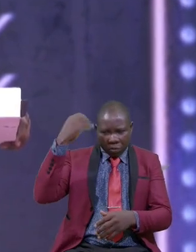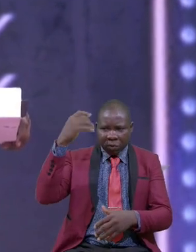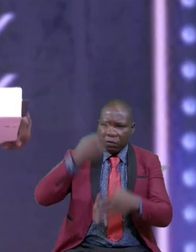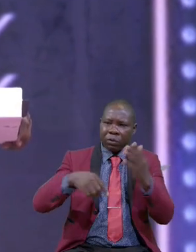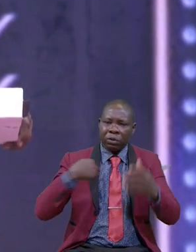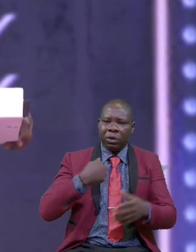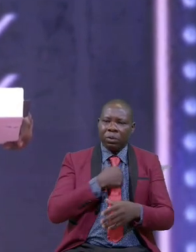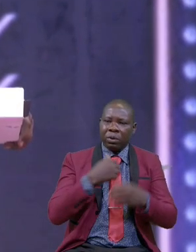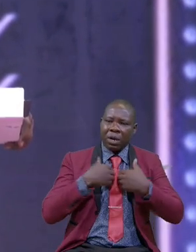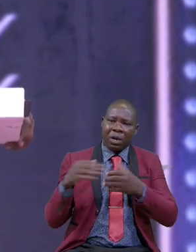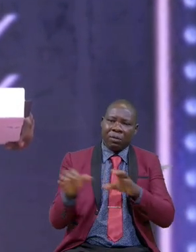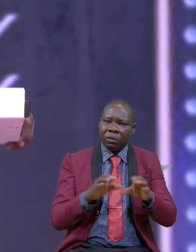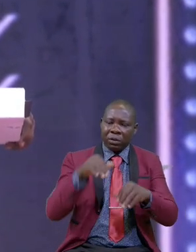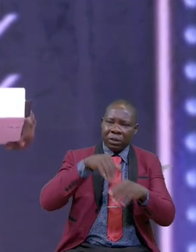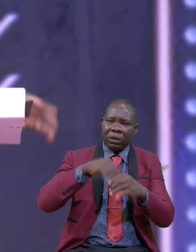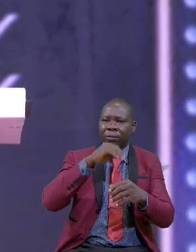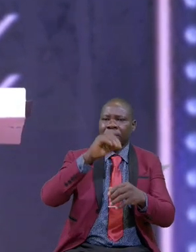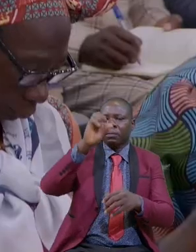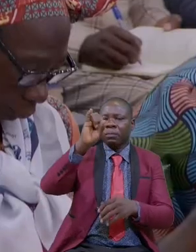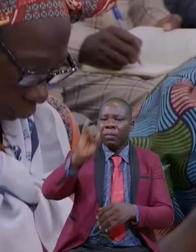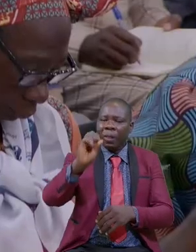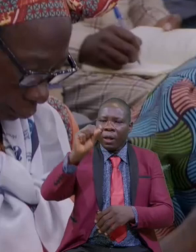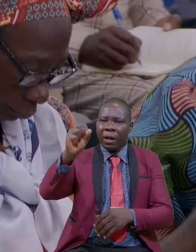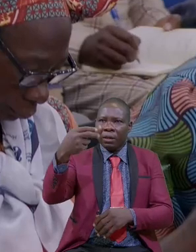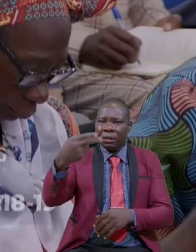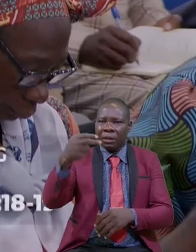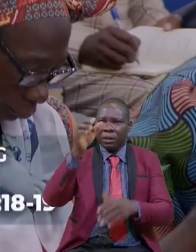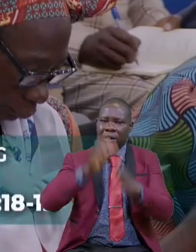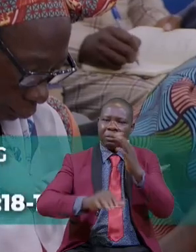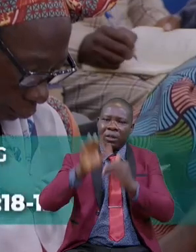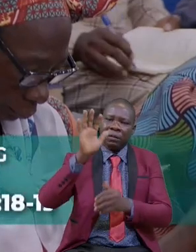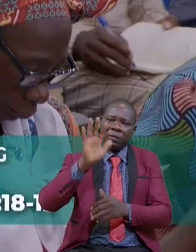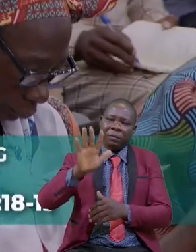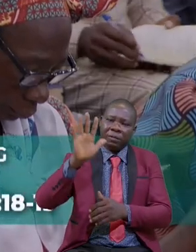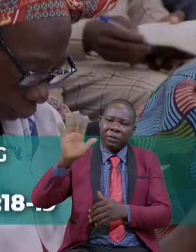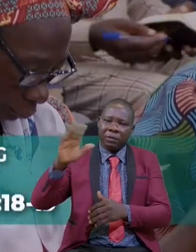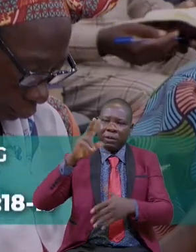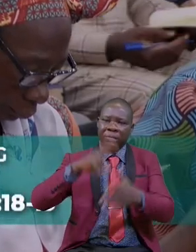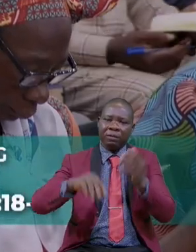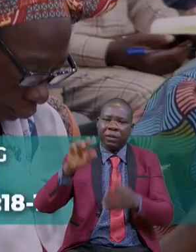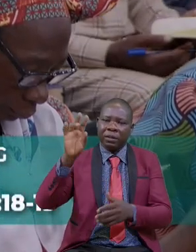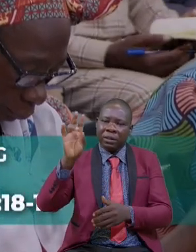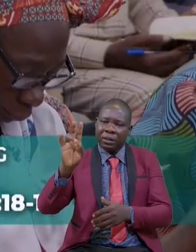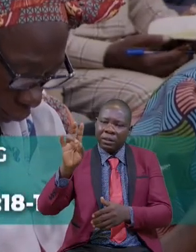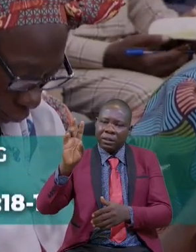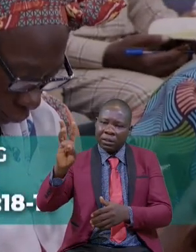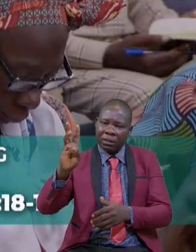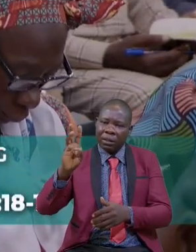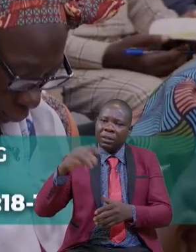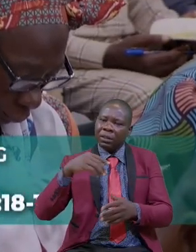Ésaïe, au chapitre 55, voyons le verset 6. Cherchez l'Éternel pendant qu'il se